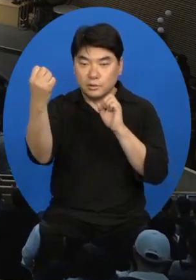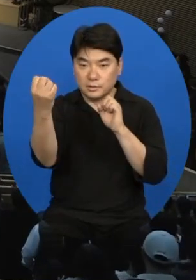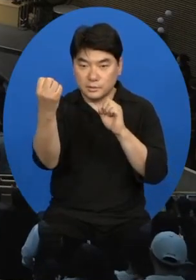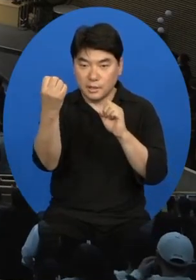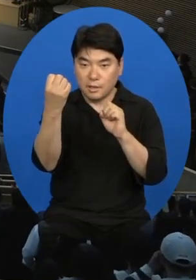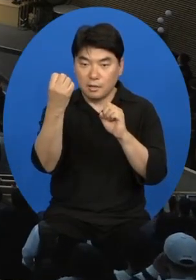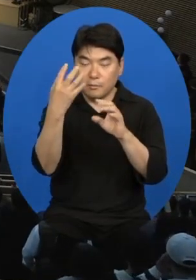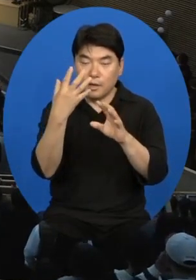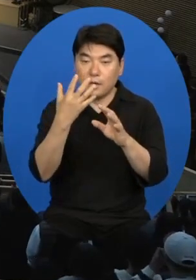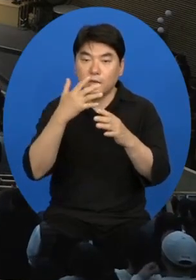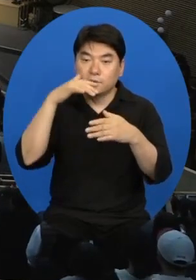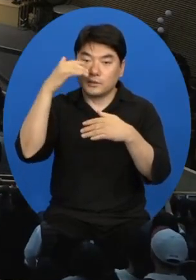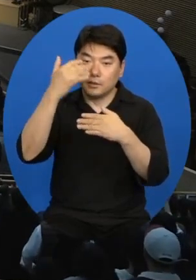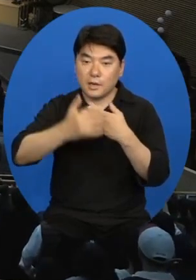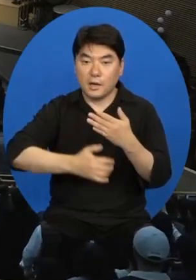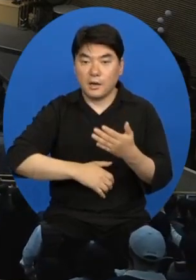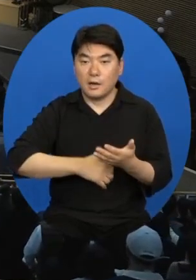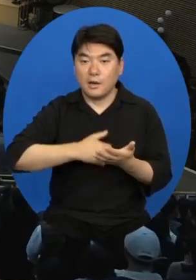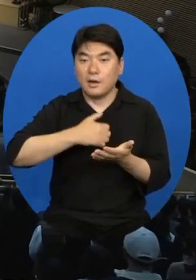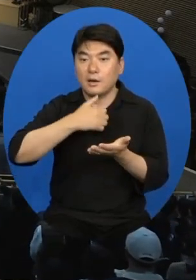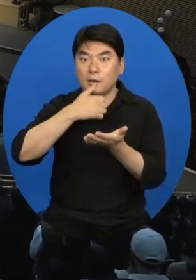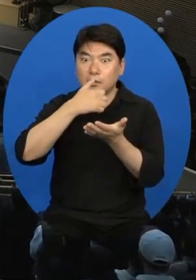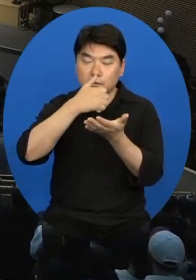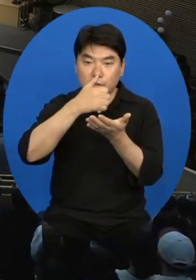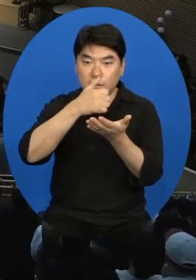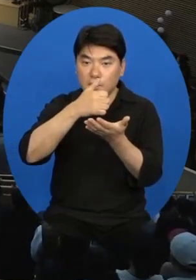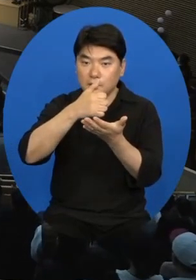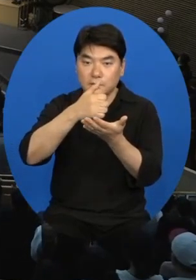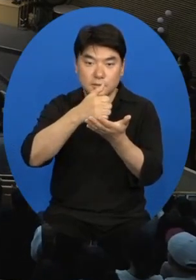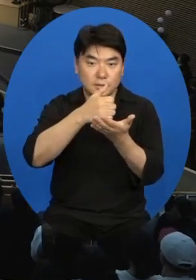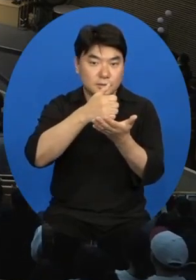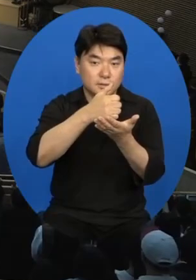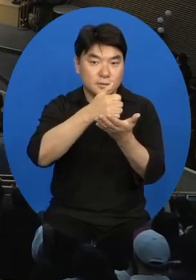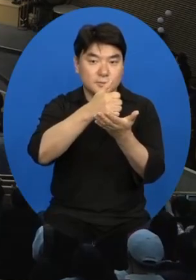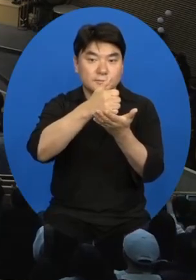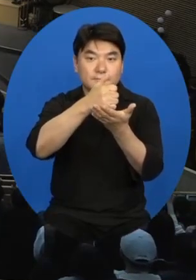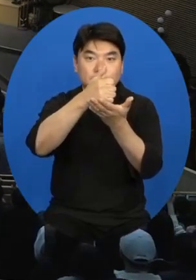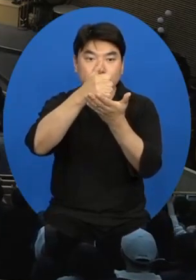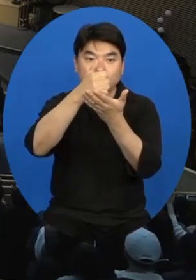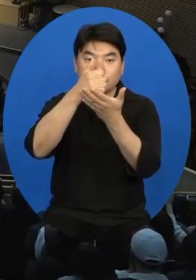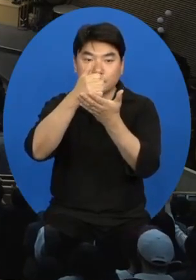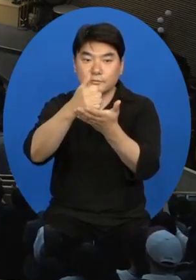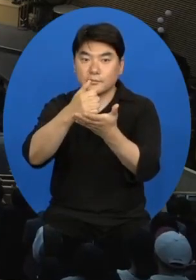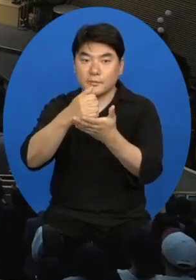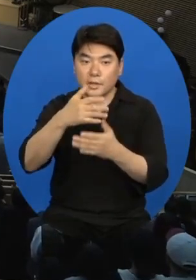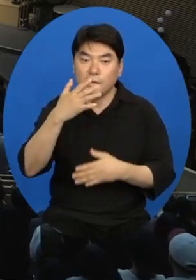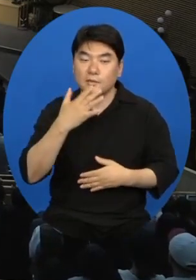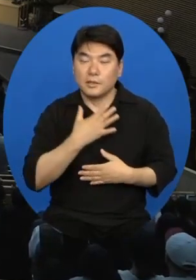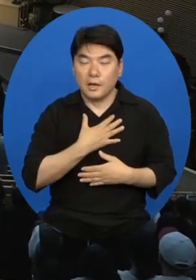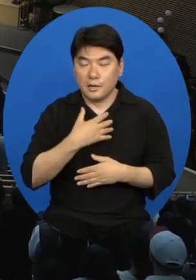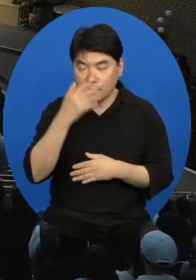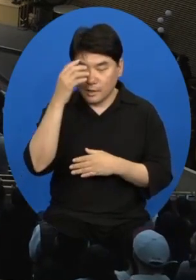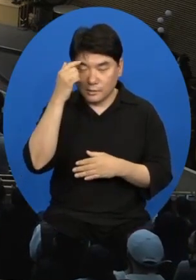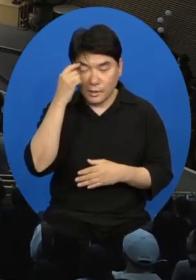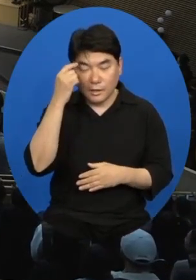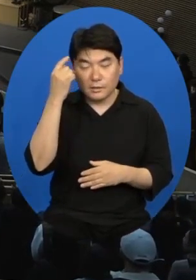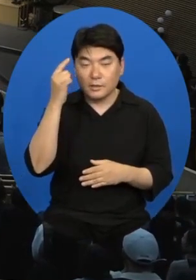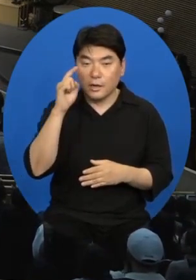더욱 응답하실 하나님. 나의 생각하는 것보다,